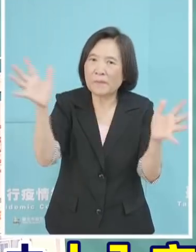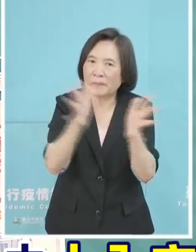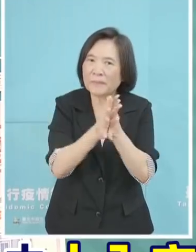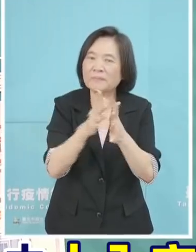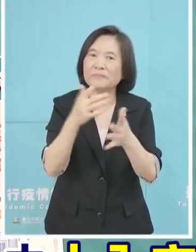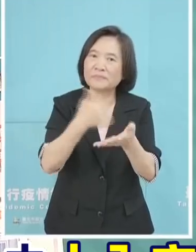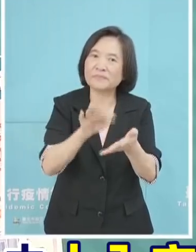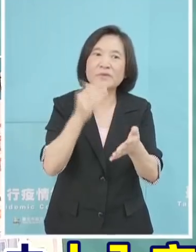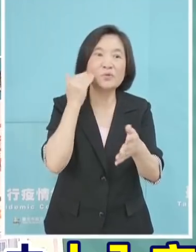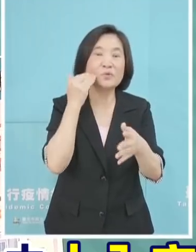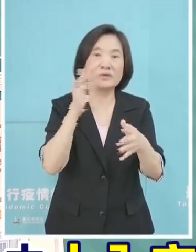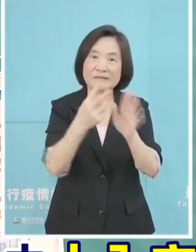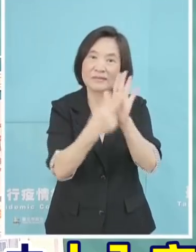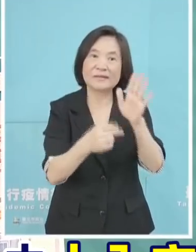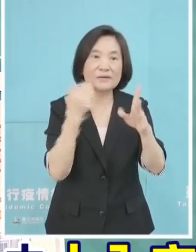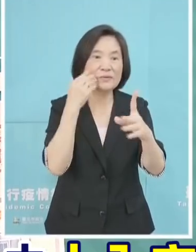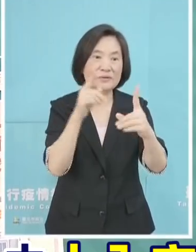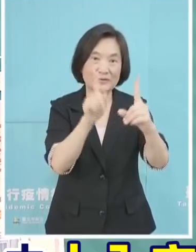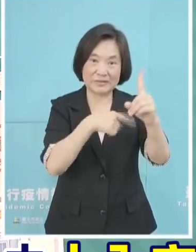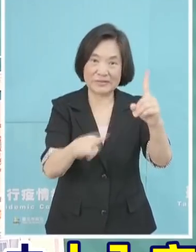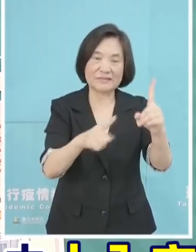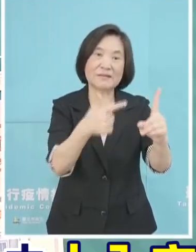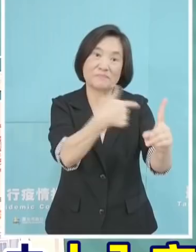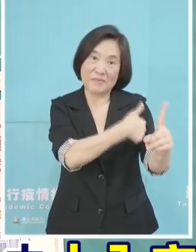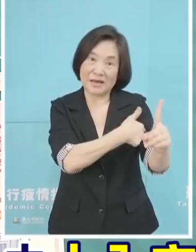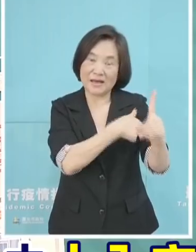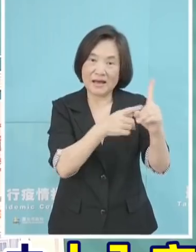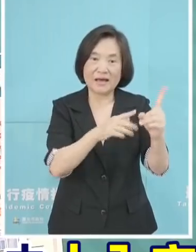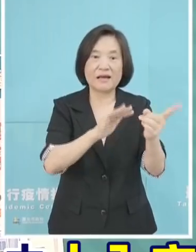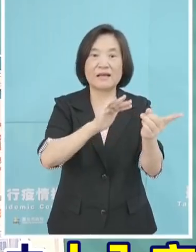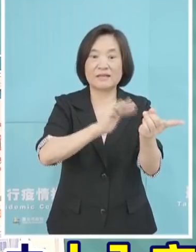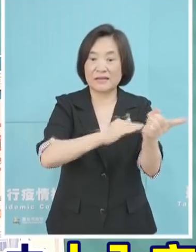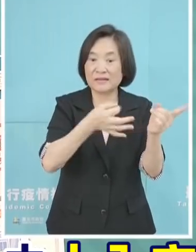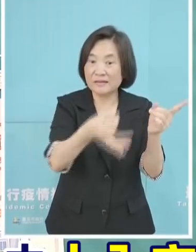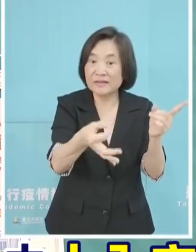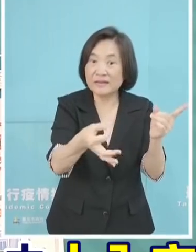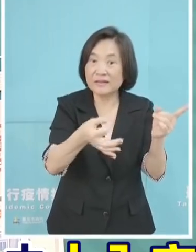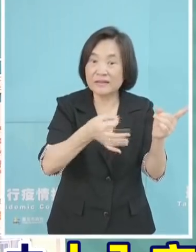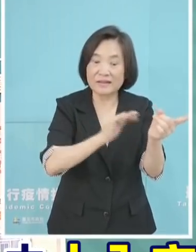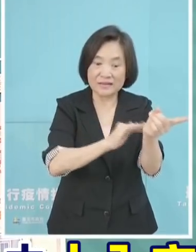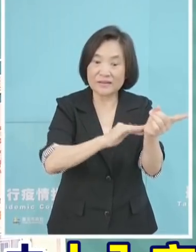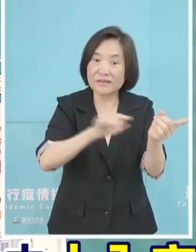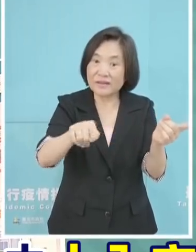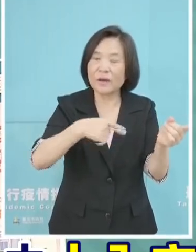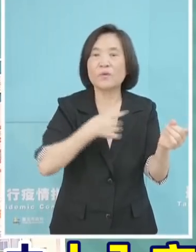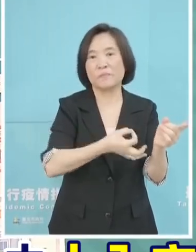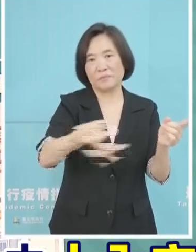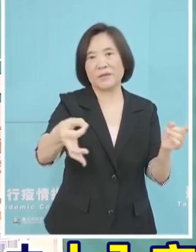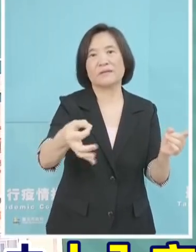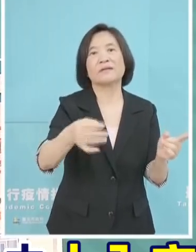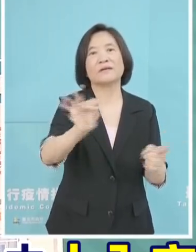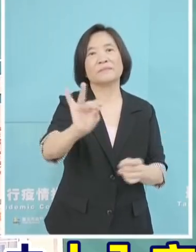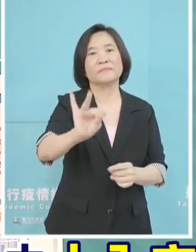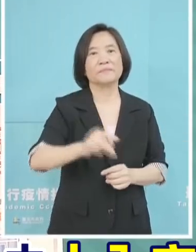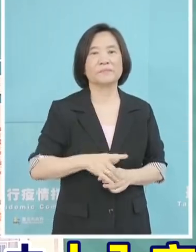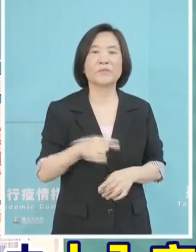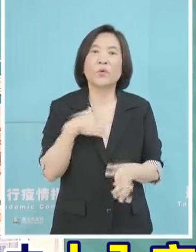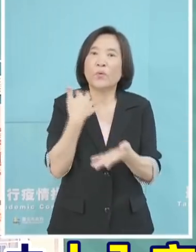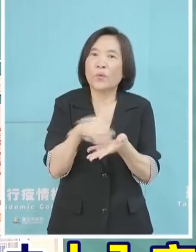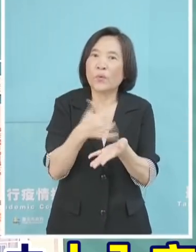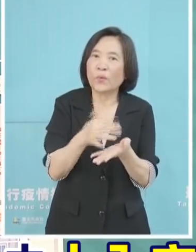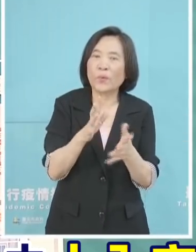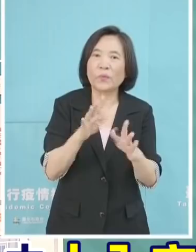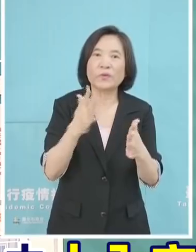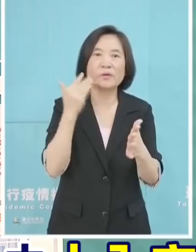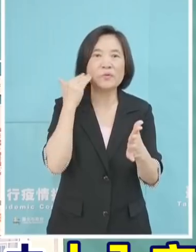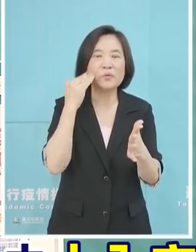说，这个每一季这样哈，再补他100块。那事实上，我们大概算过了哈，如果是